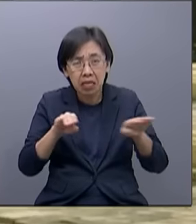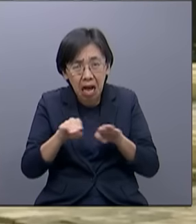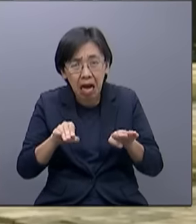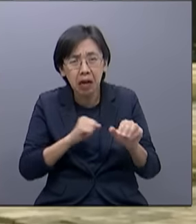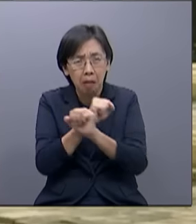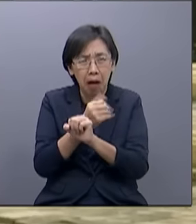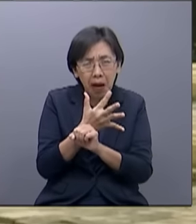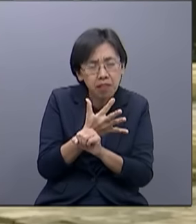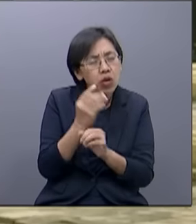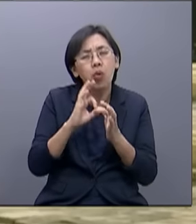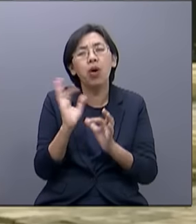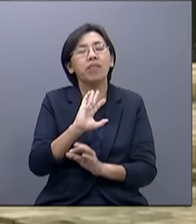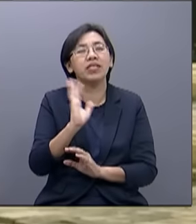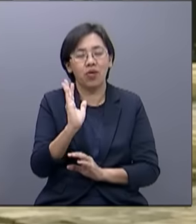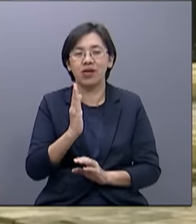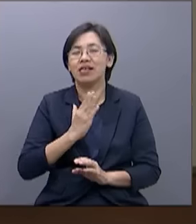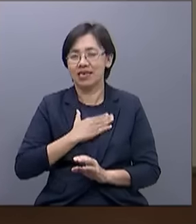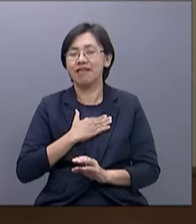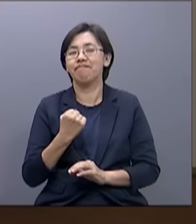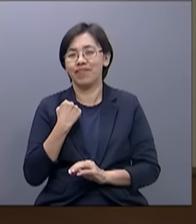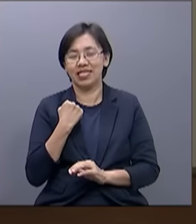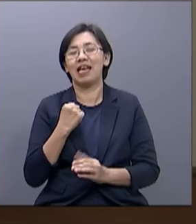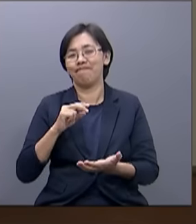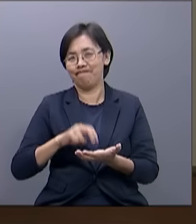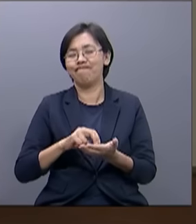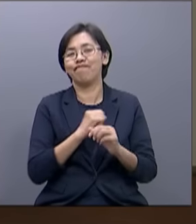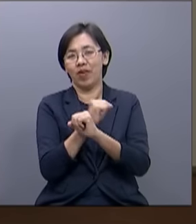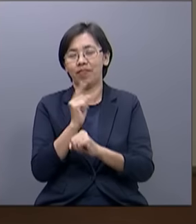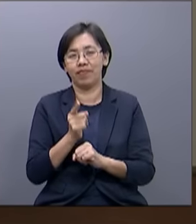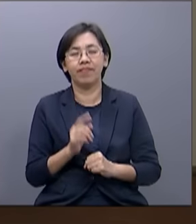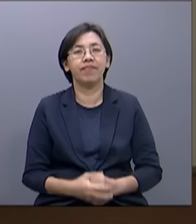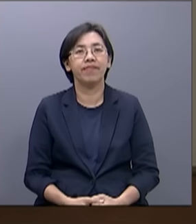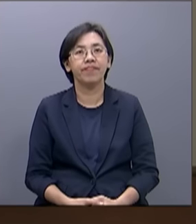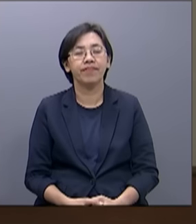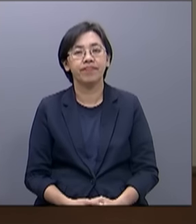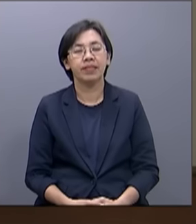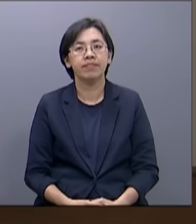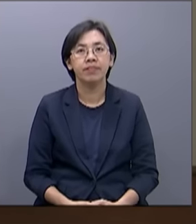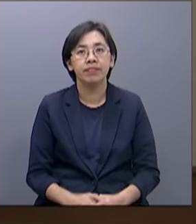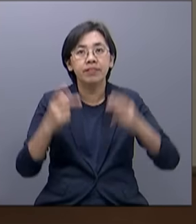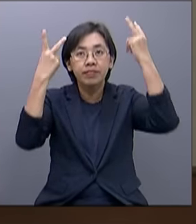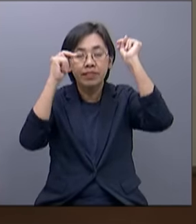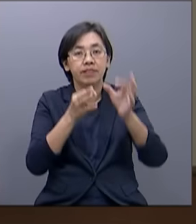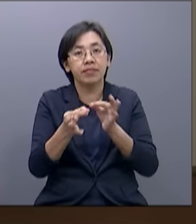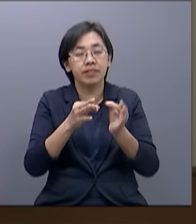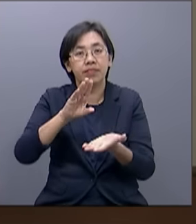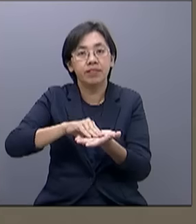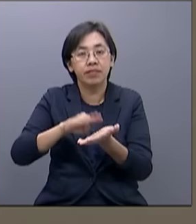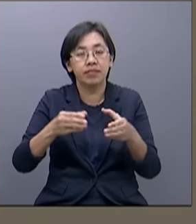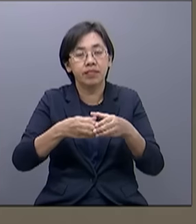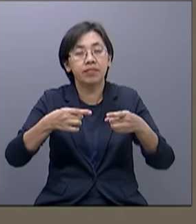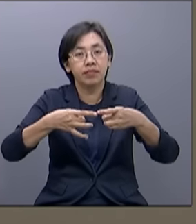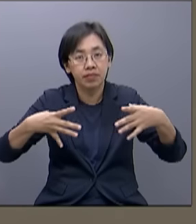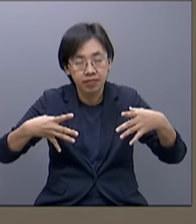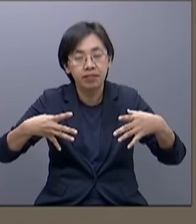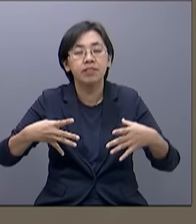ยืนยันนะครับเรื่องนี้นายกรัฐมนตรีก็พูดถึงเรื่องข้อกังวลของฝ่ายค้านด้วยนะคะใน